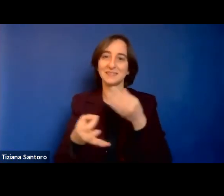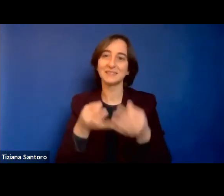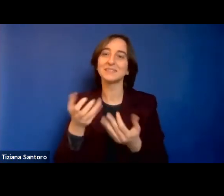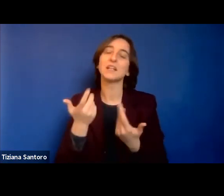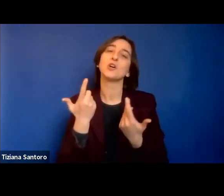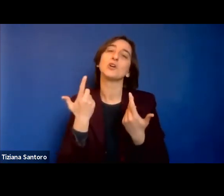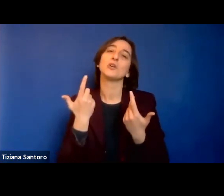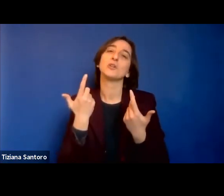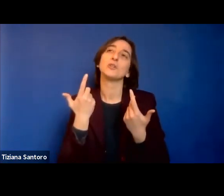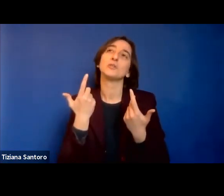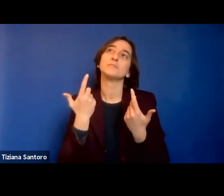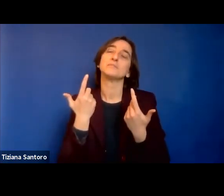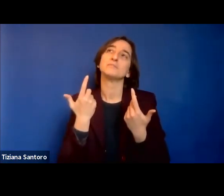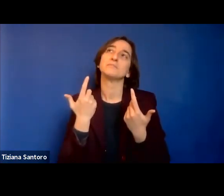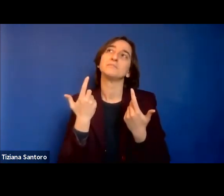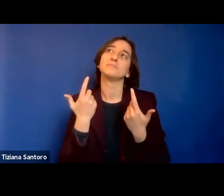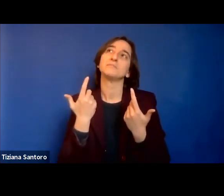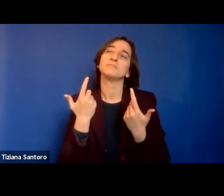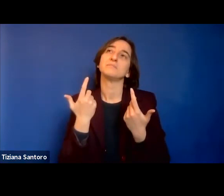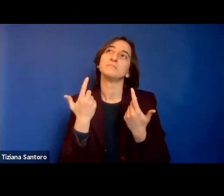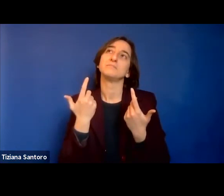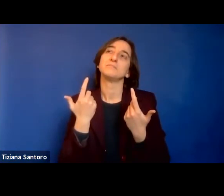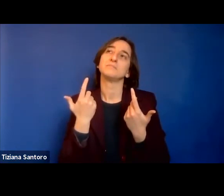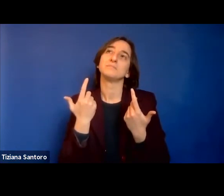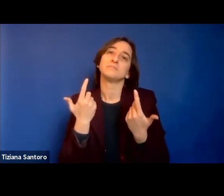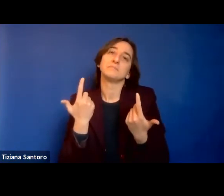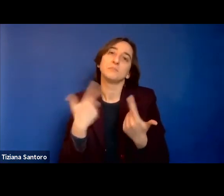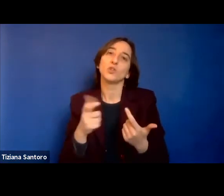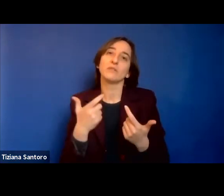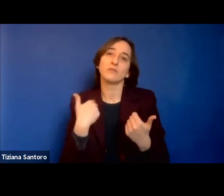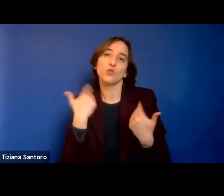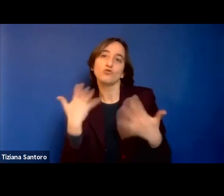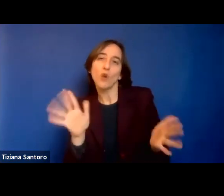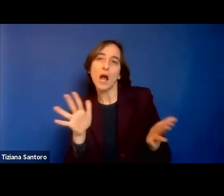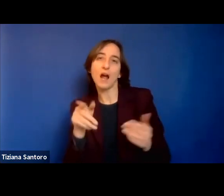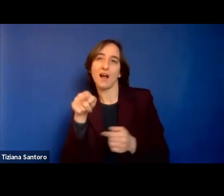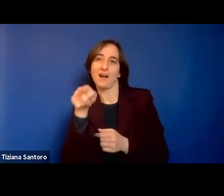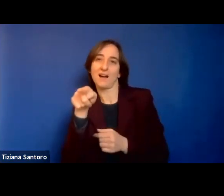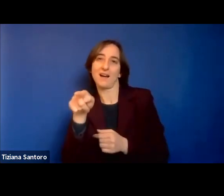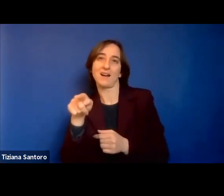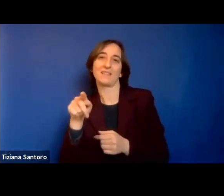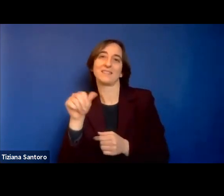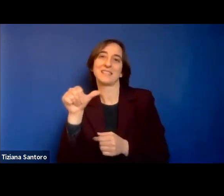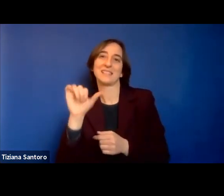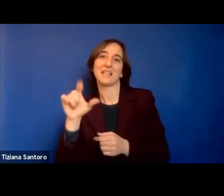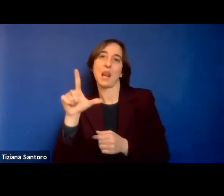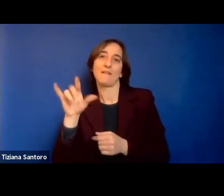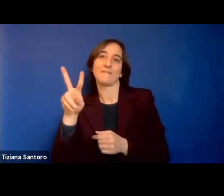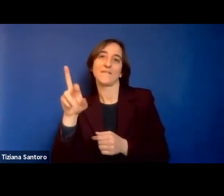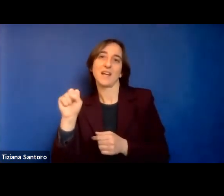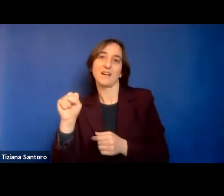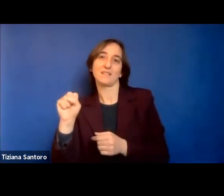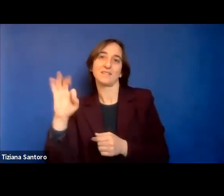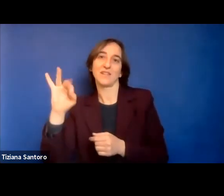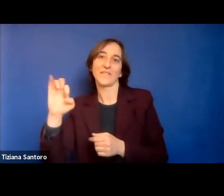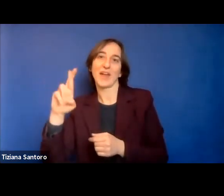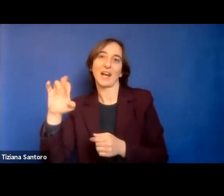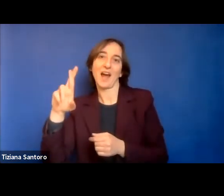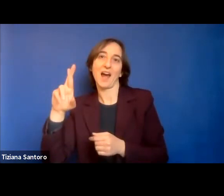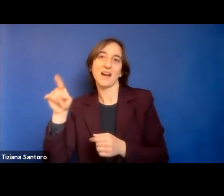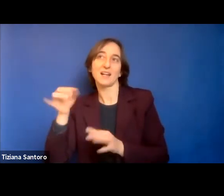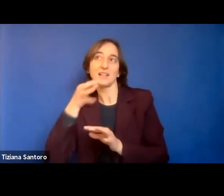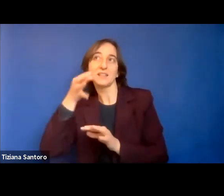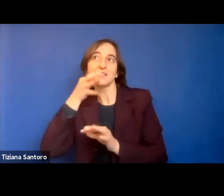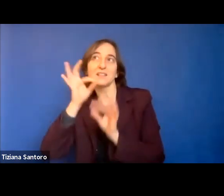per confermarvi quanto sia importante quello che ho già ascoltato nelle parole di Silvia Ferrari, che ringrazio davvero insieme